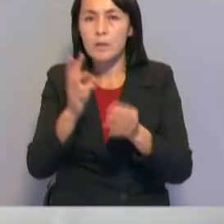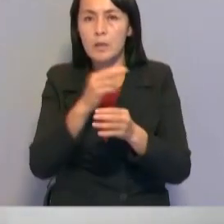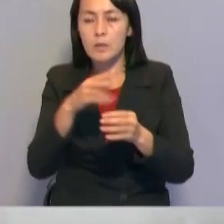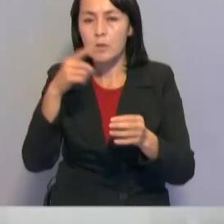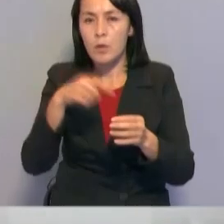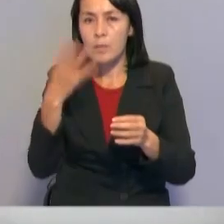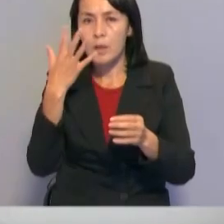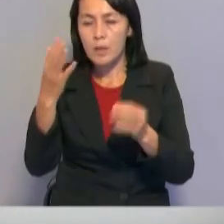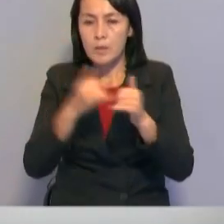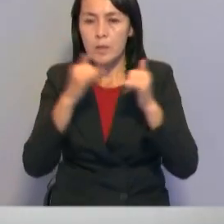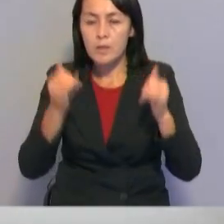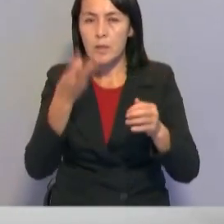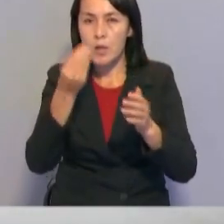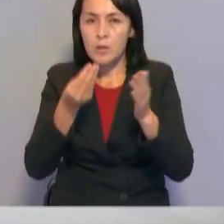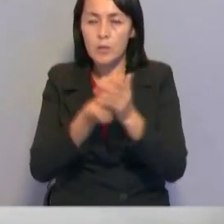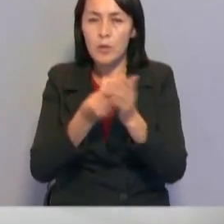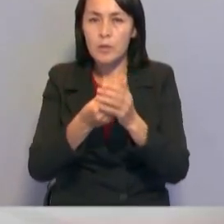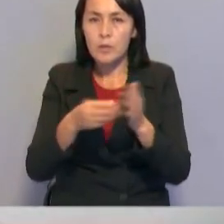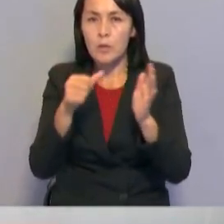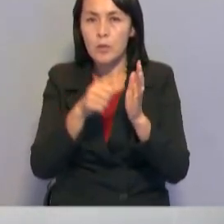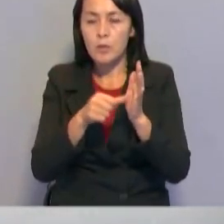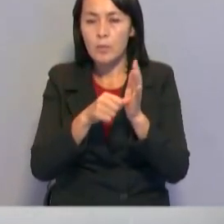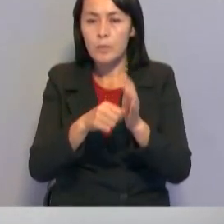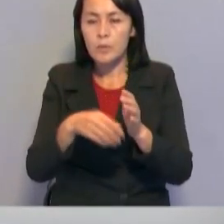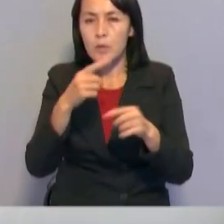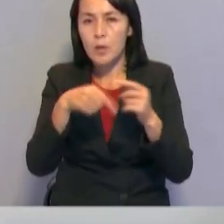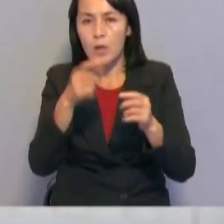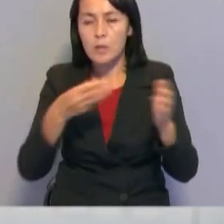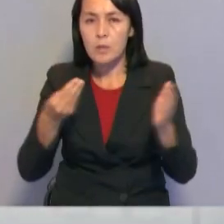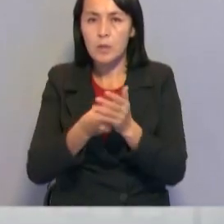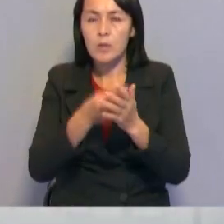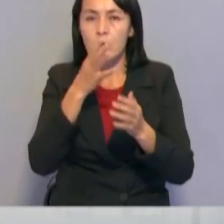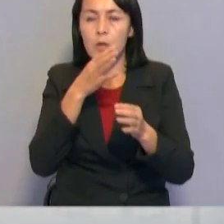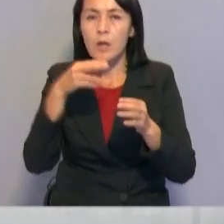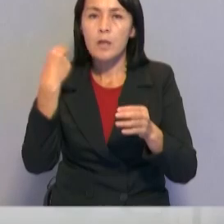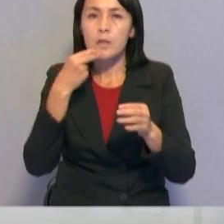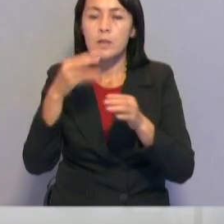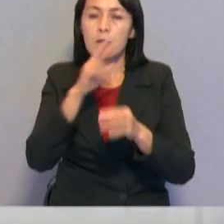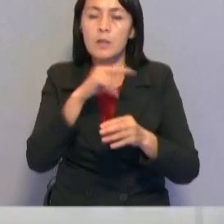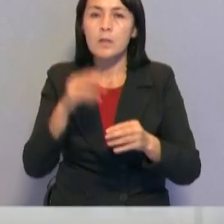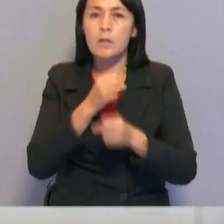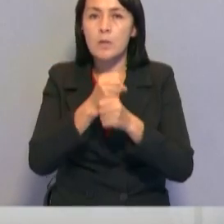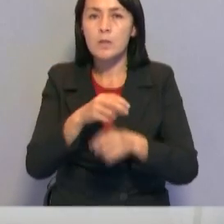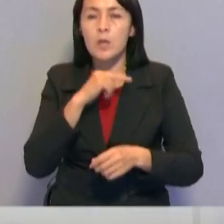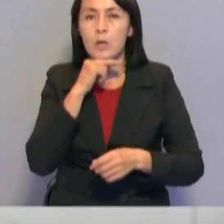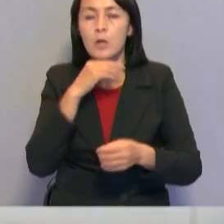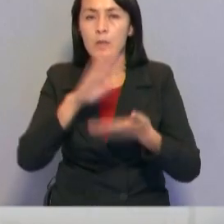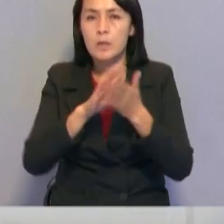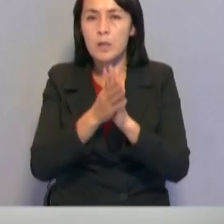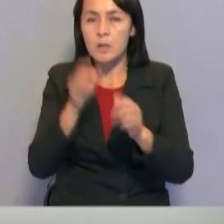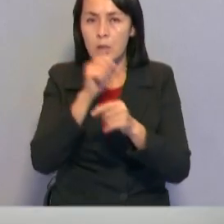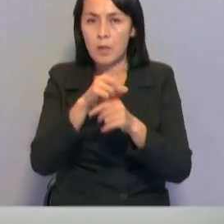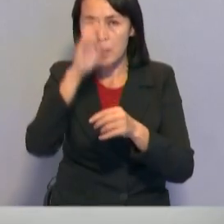котла номер 5 осуществляется за счёт бюджета а котла номер шесть за счёт спонсоров сроки и качество выполнения работ находит под строгим контролем Согласно